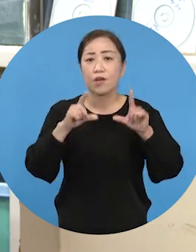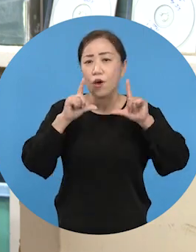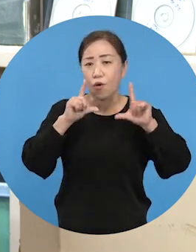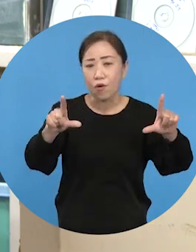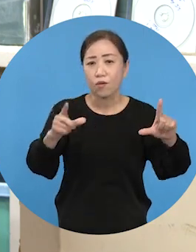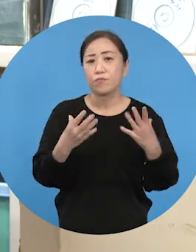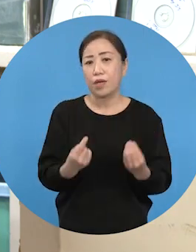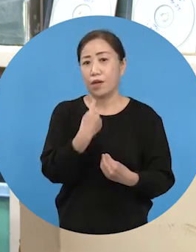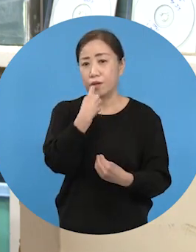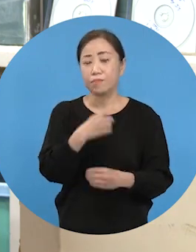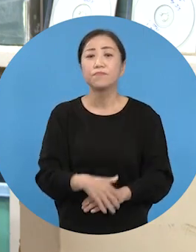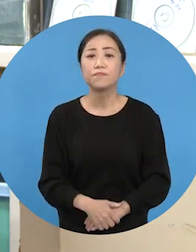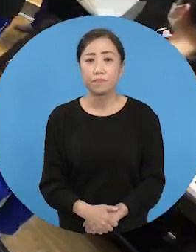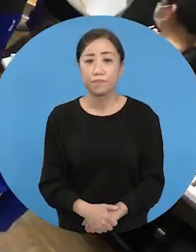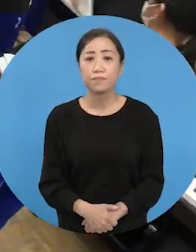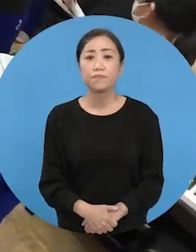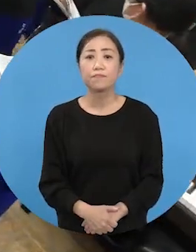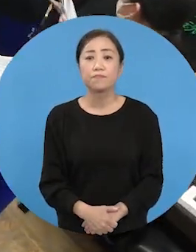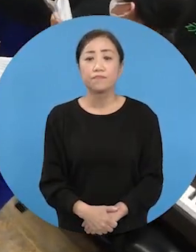で。